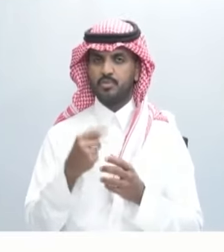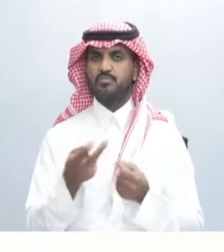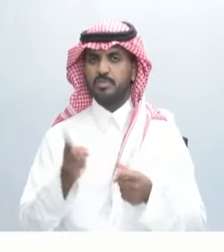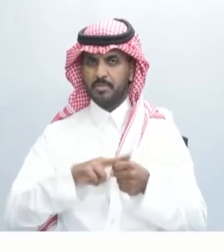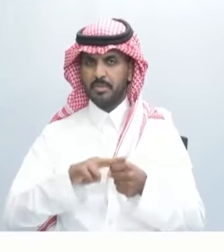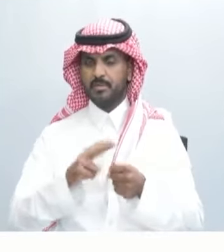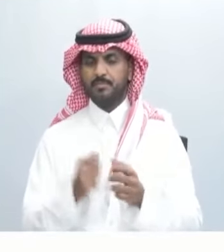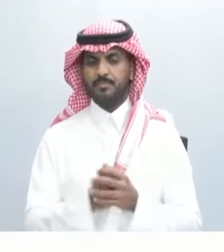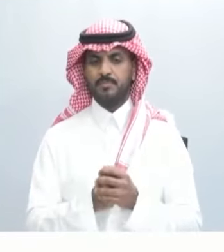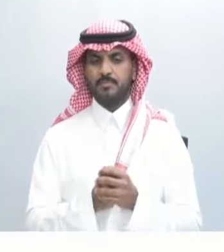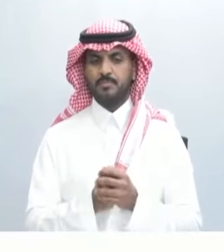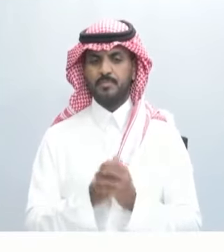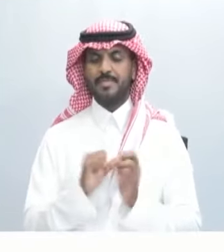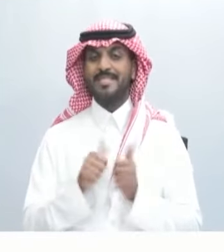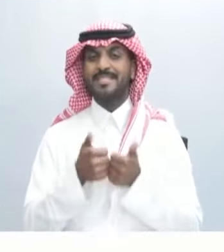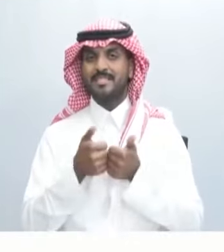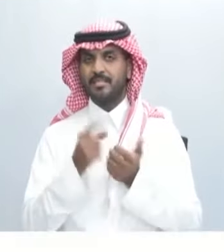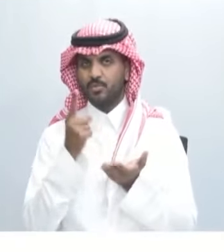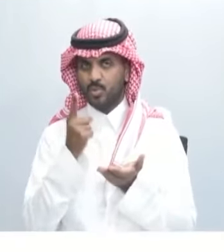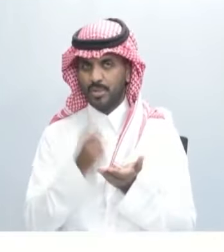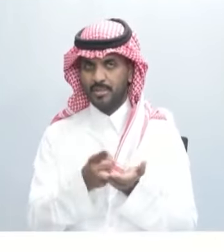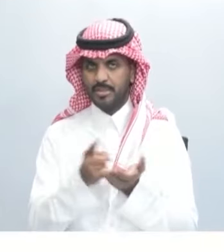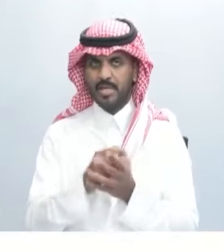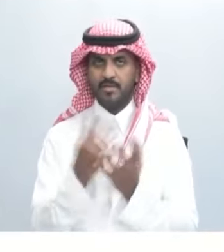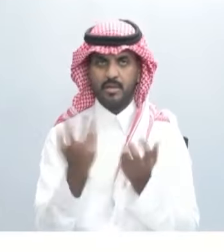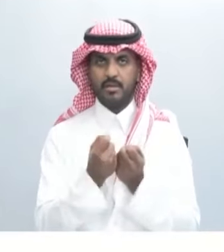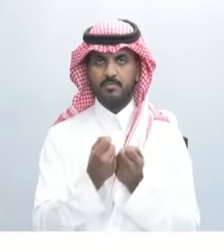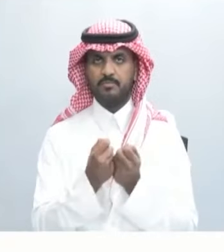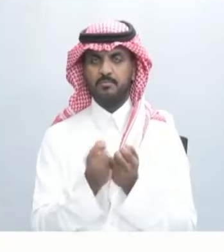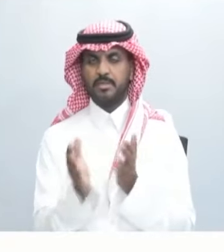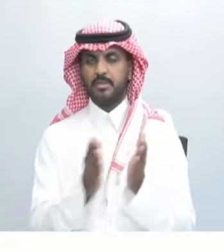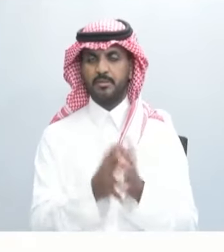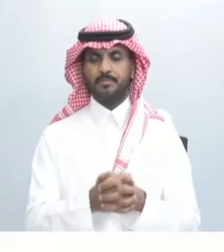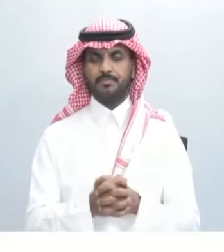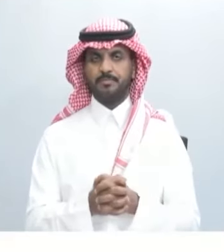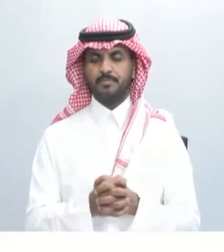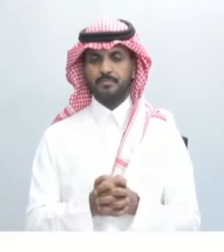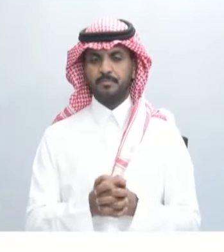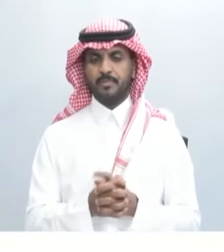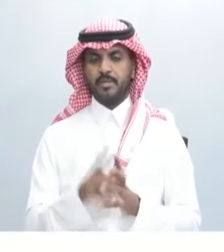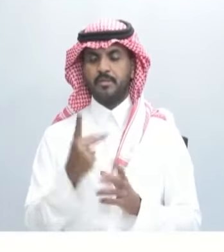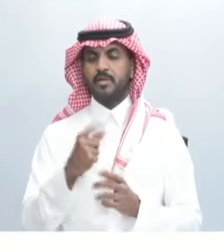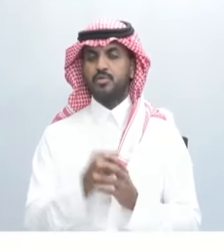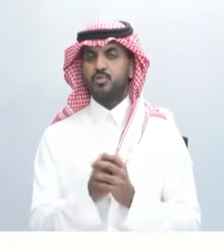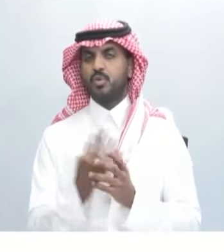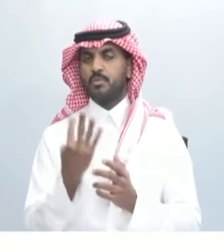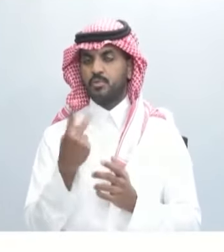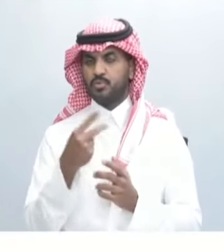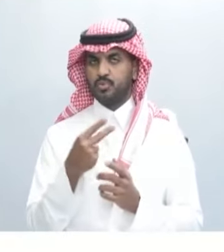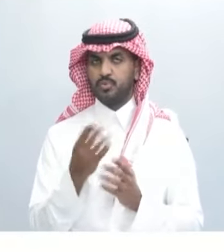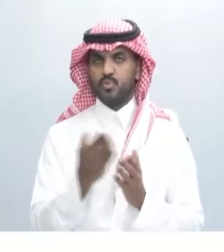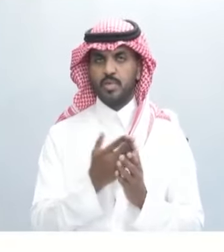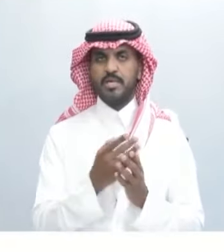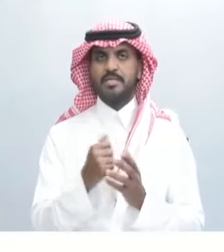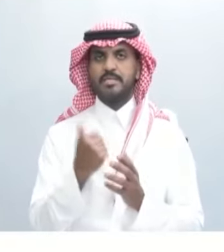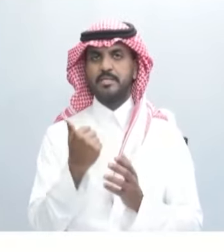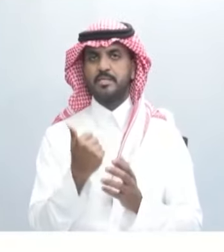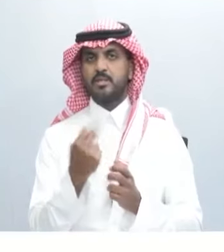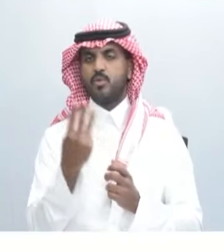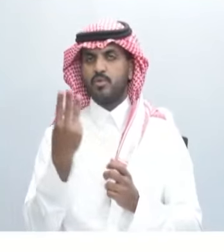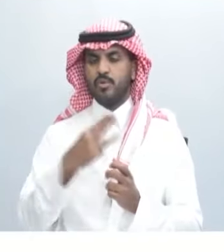تكرارها اذا نستطيع ان نحدد ابنائي بناتي هذه الاعداد بالتالي فنقول 12 و 24 و6